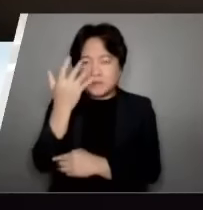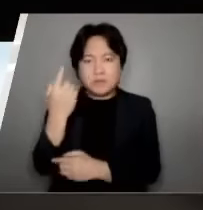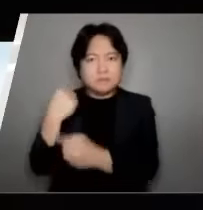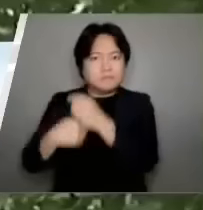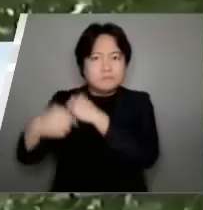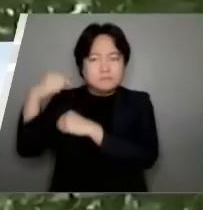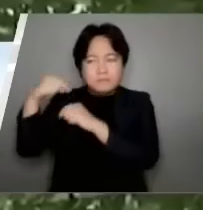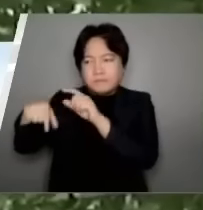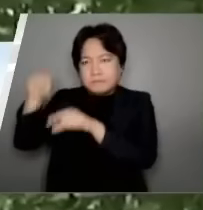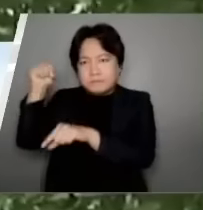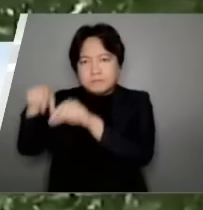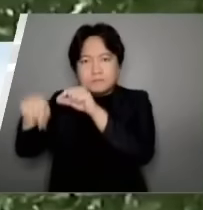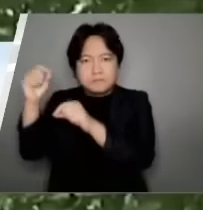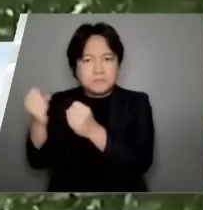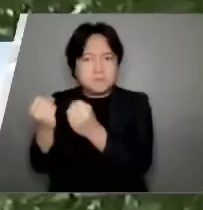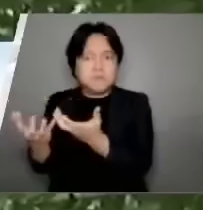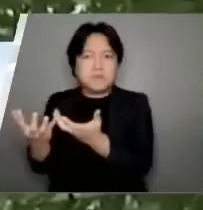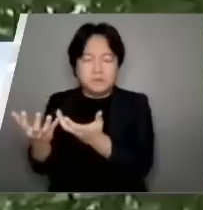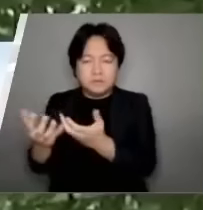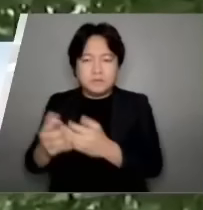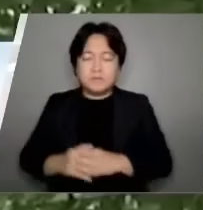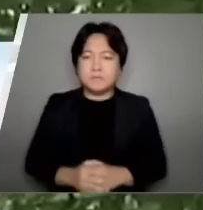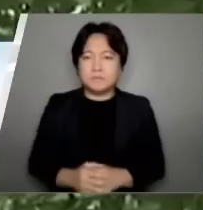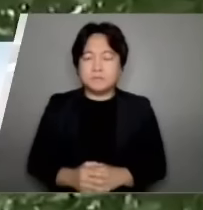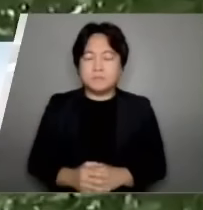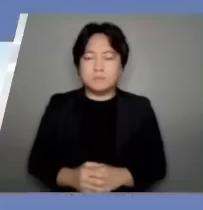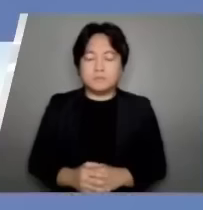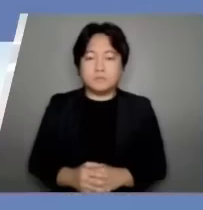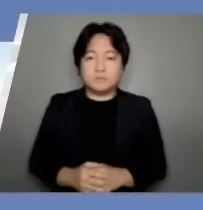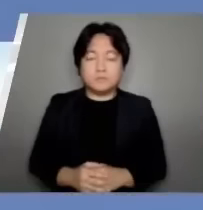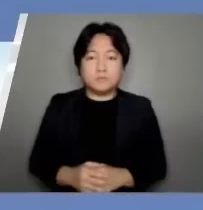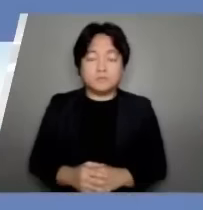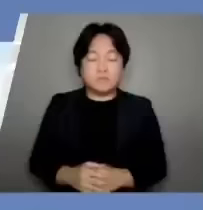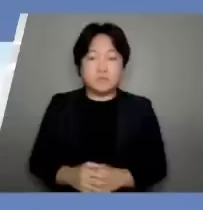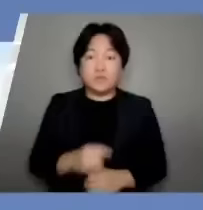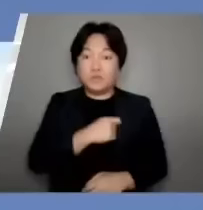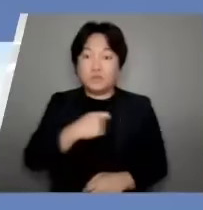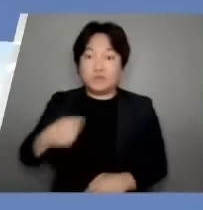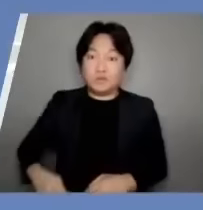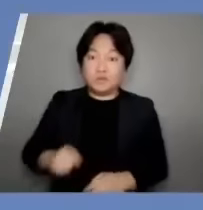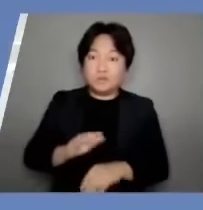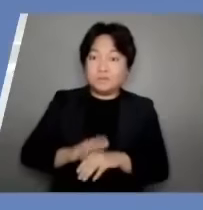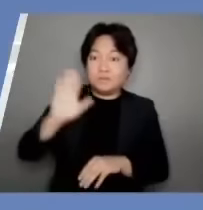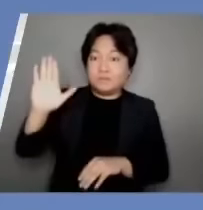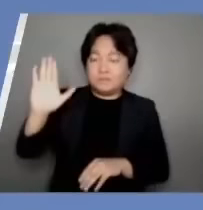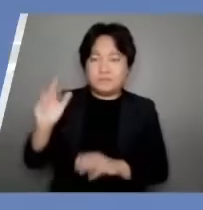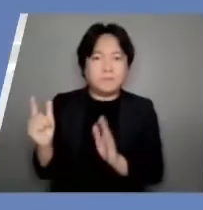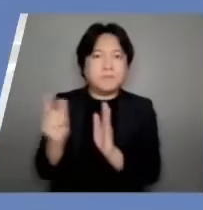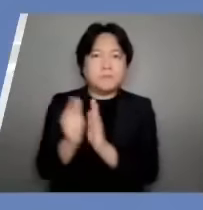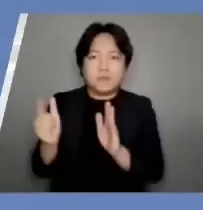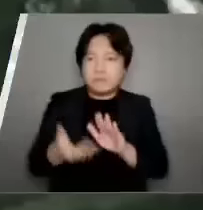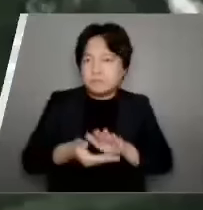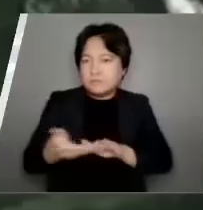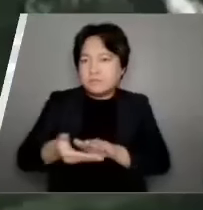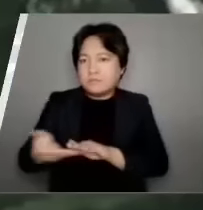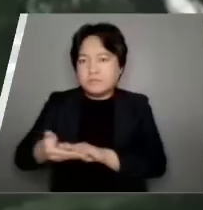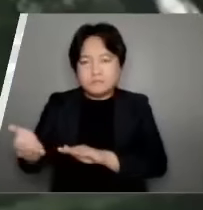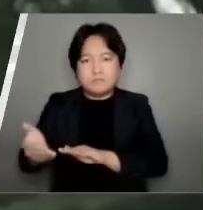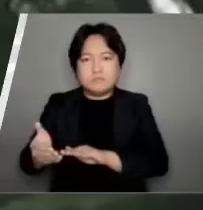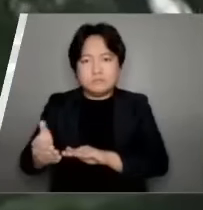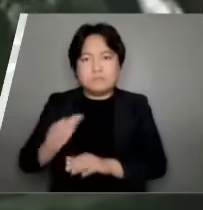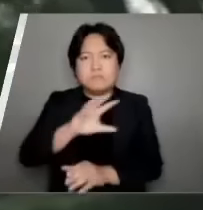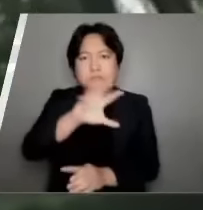ito. Sa ilalim ng batas ng China, bawal sa mga Chinese citizen ang anumang uri ng sugal, kabilang ang online